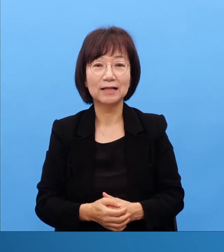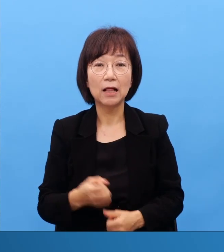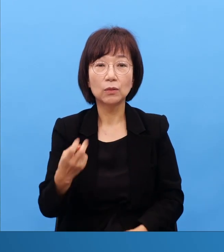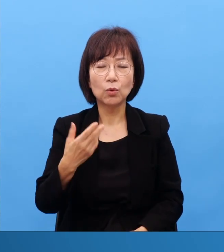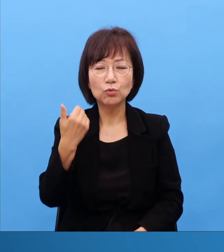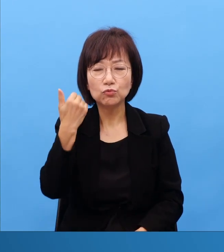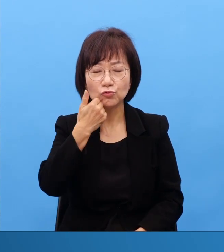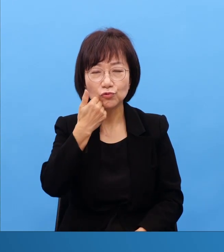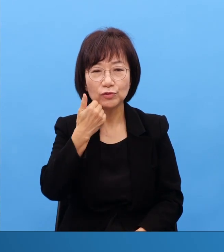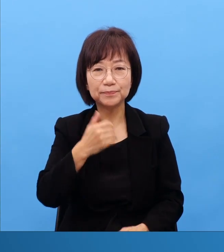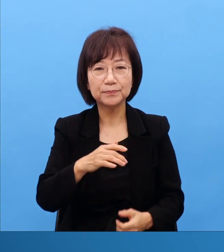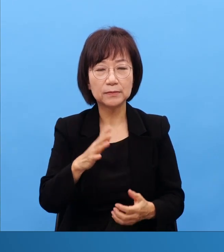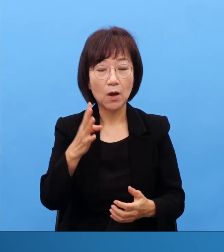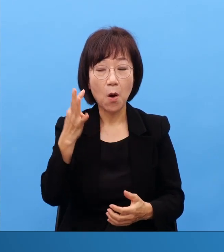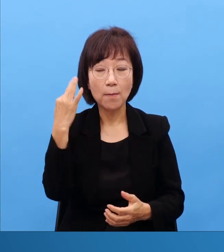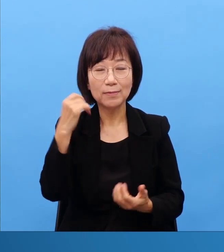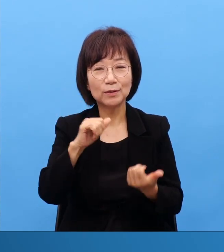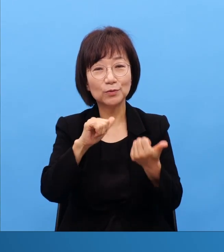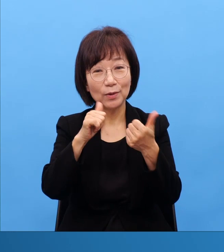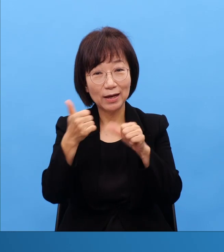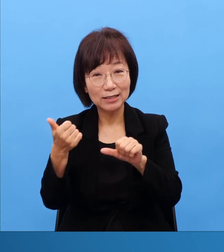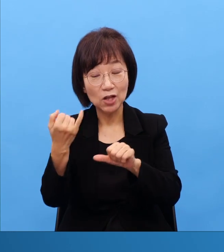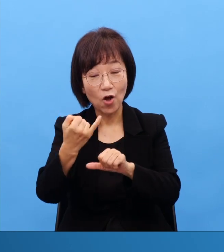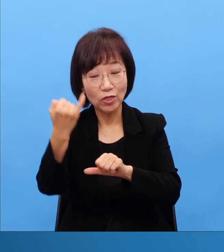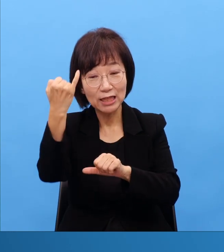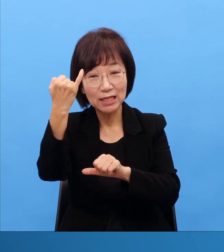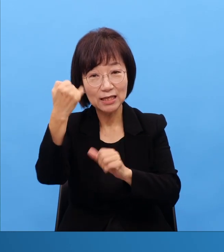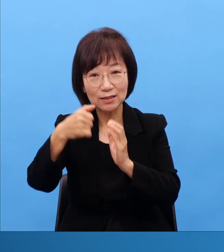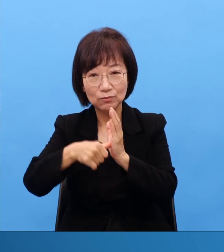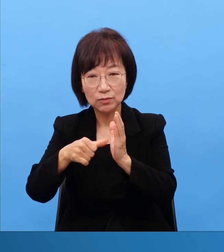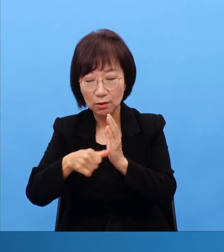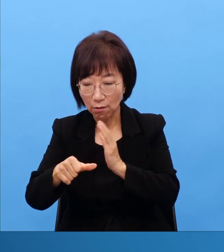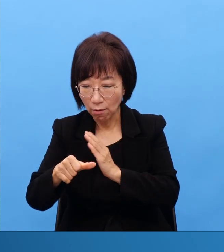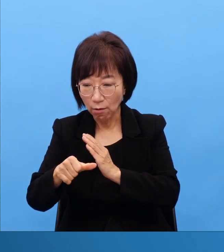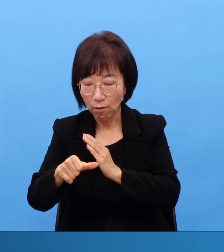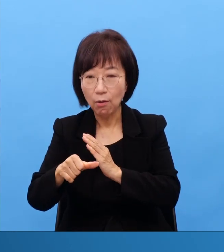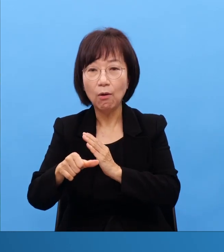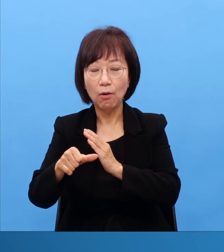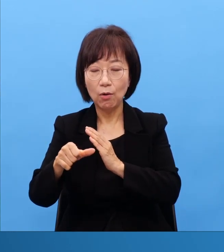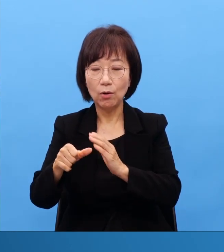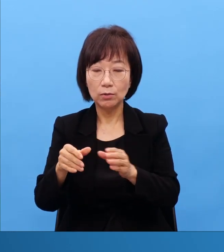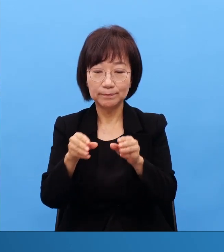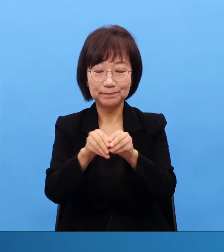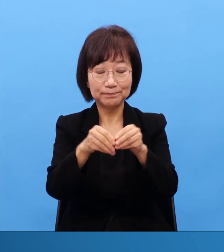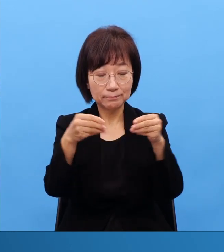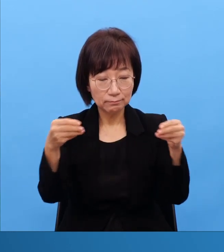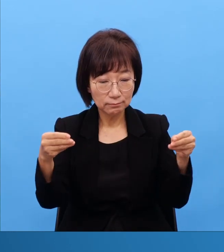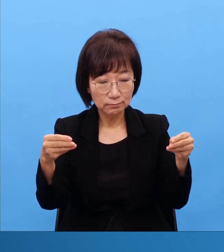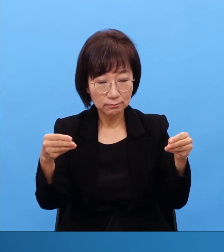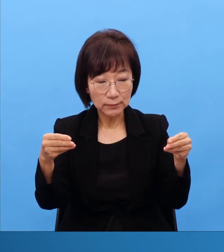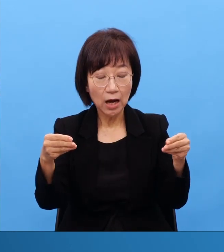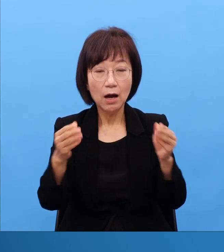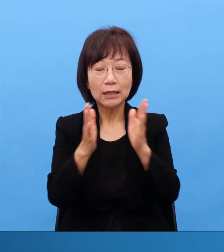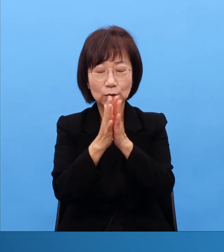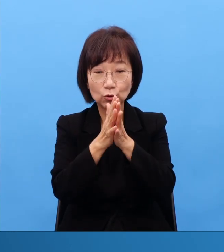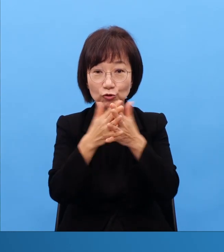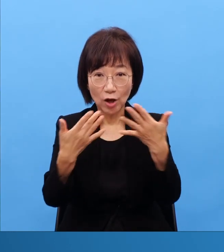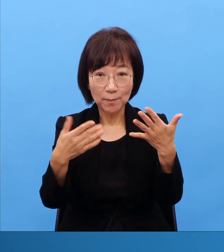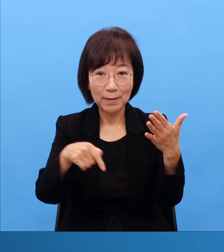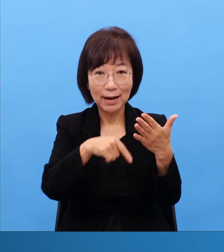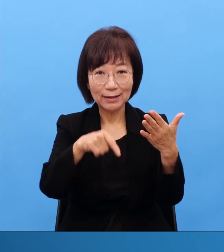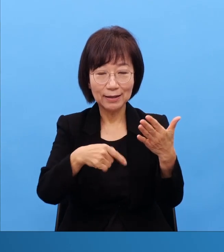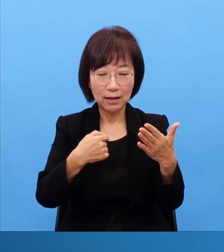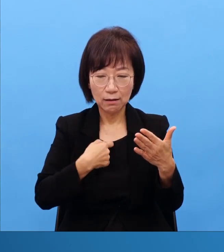돌아가신 언니의 유품에 기도 수첩이 있었는데 그 속에 본인과 대화한 내용과 기도 제목들이 적혀